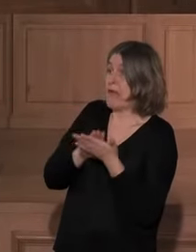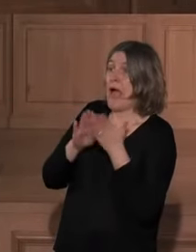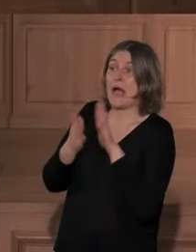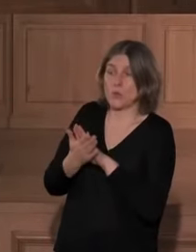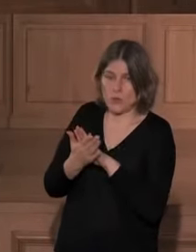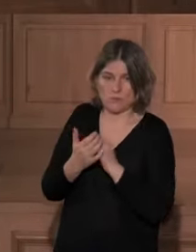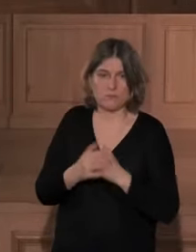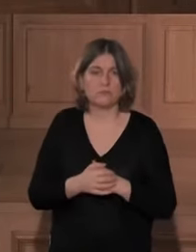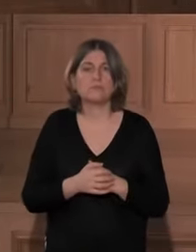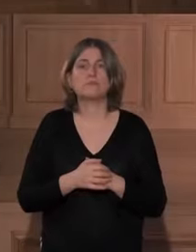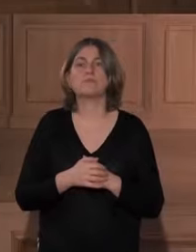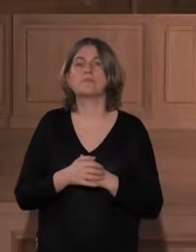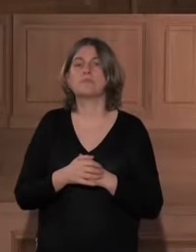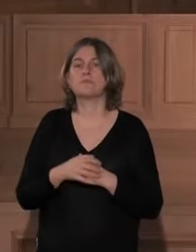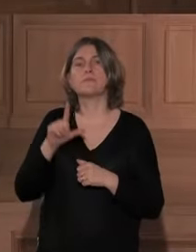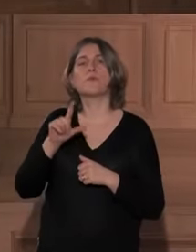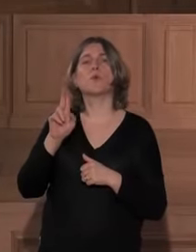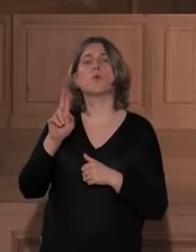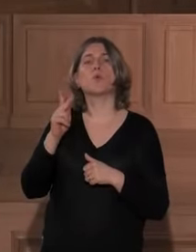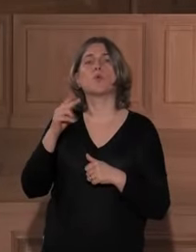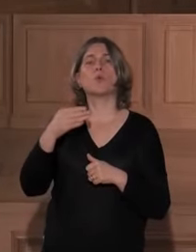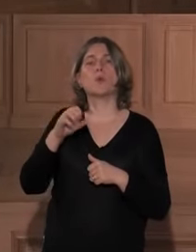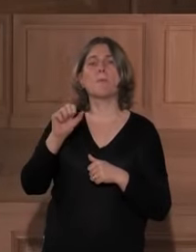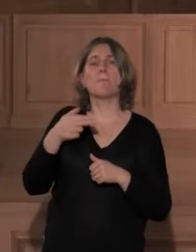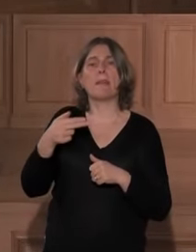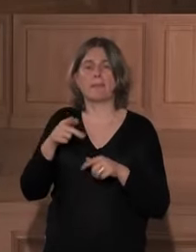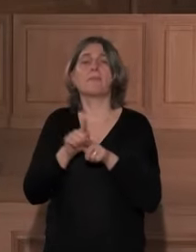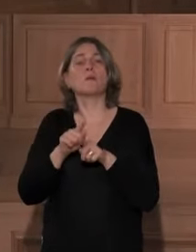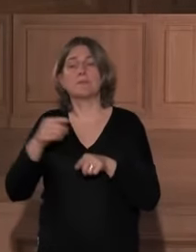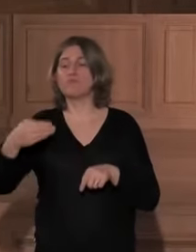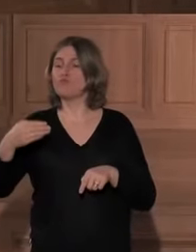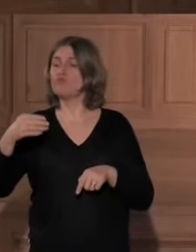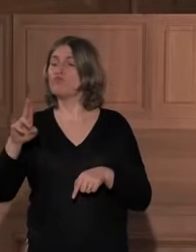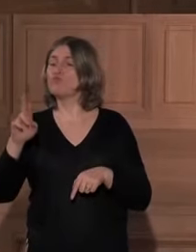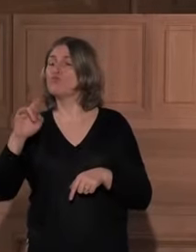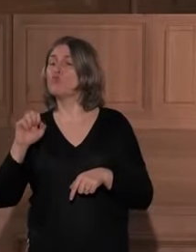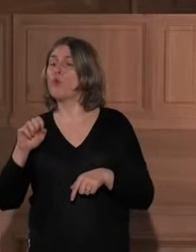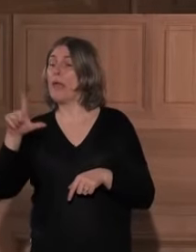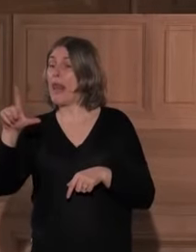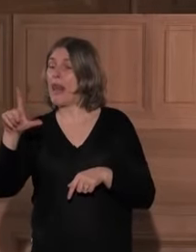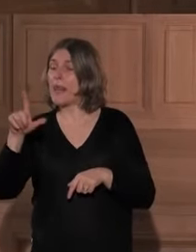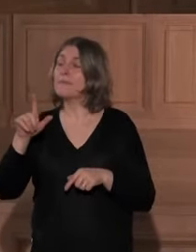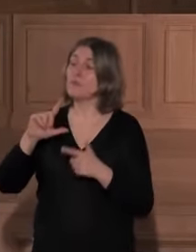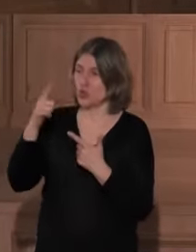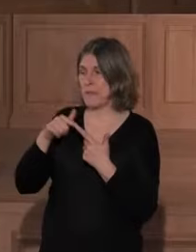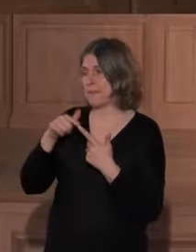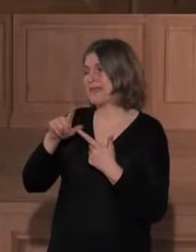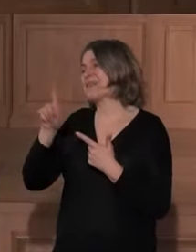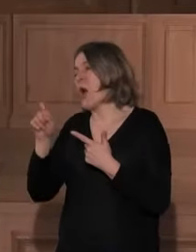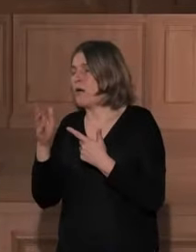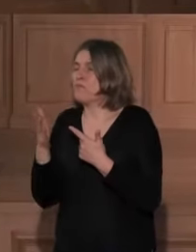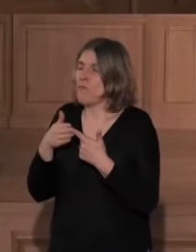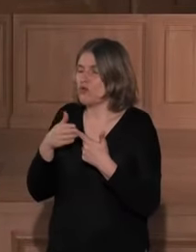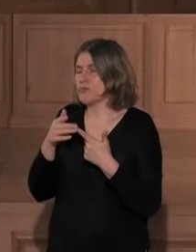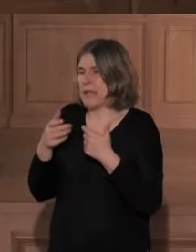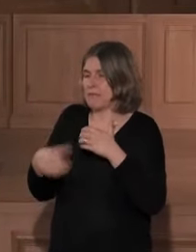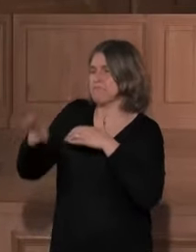C'est Lugman qui demande ça. Et là, c'est Muriel, toujours sur YouTube, qui dit, et c'est une question, je trouve, à la fois la même et